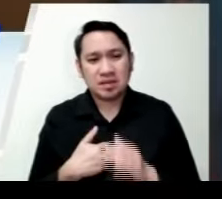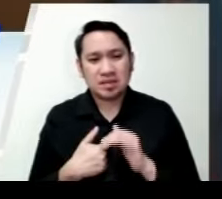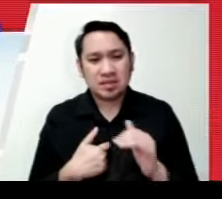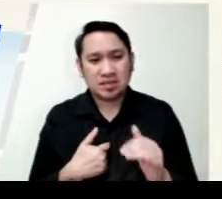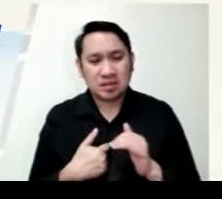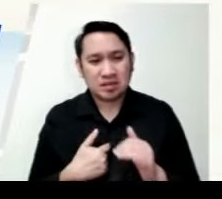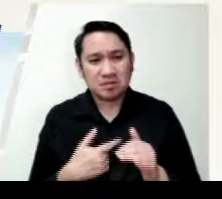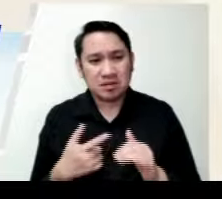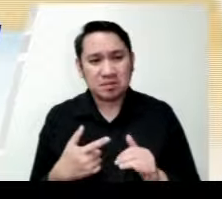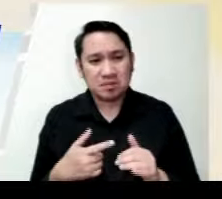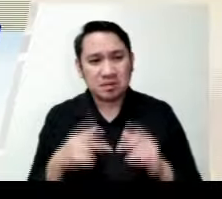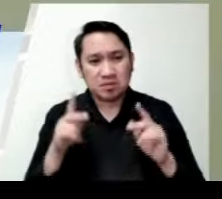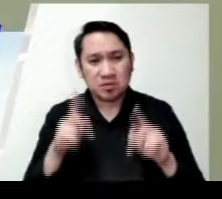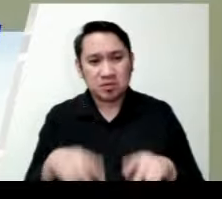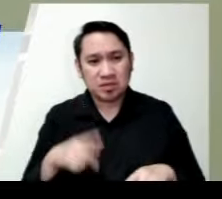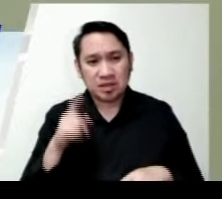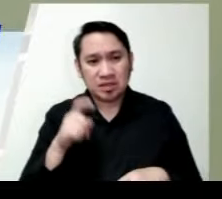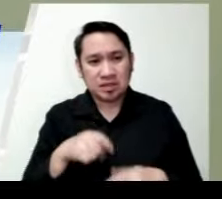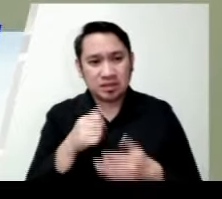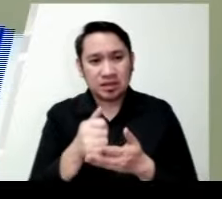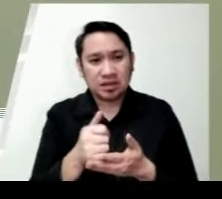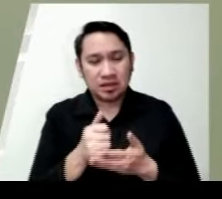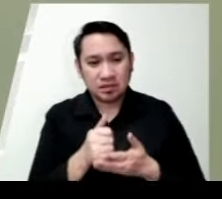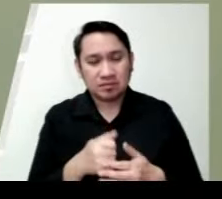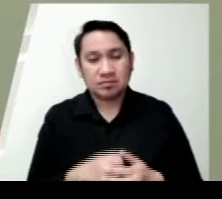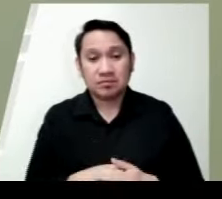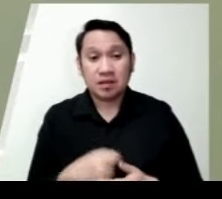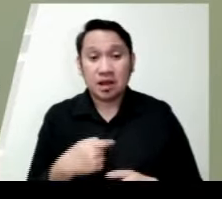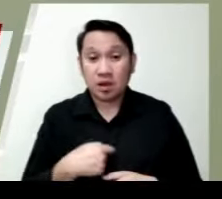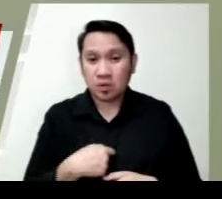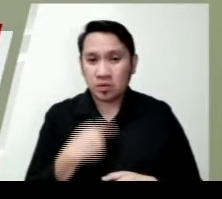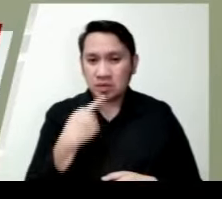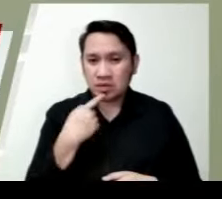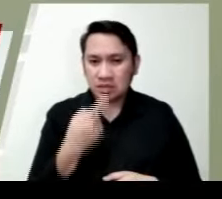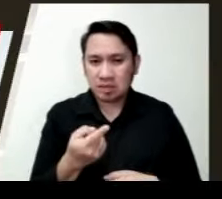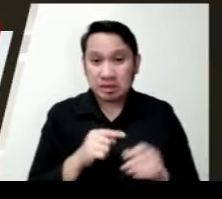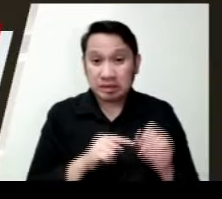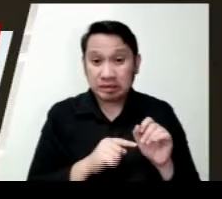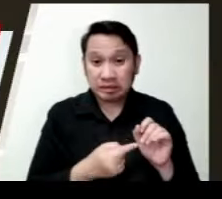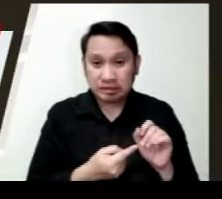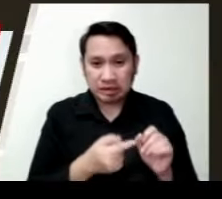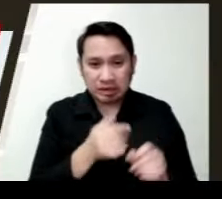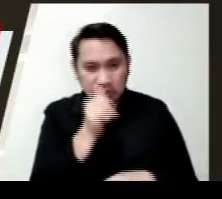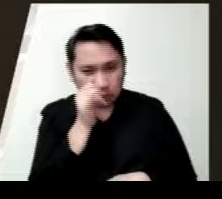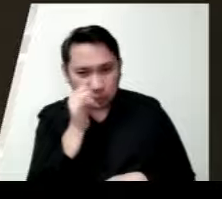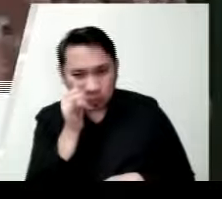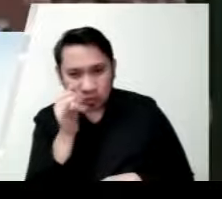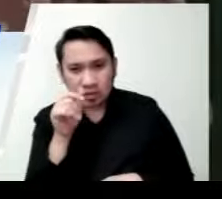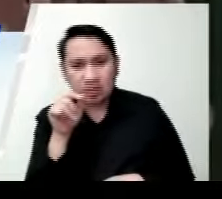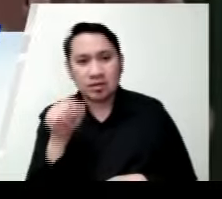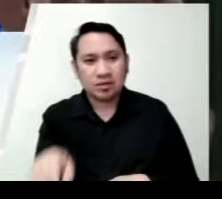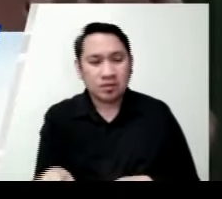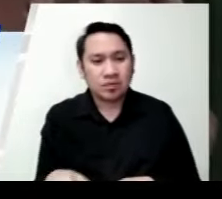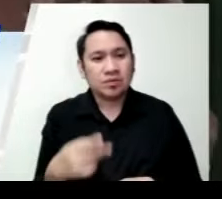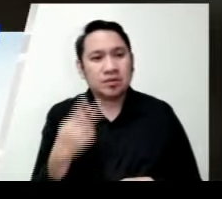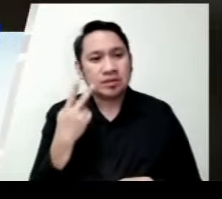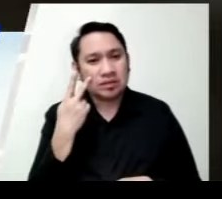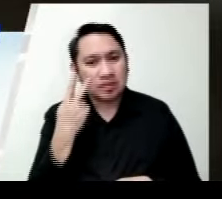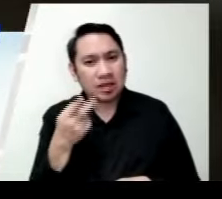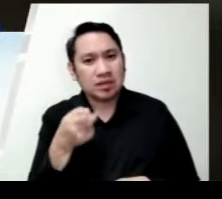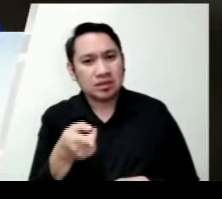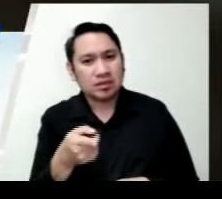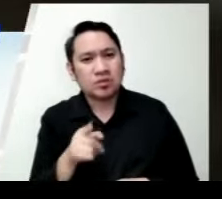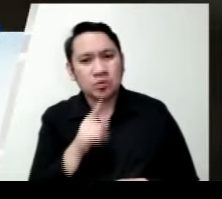tulong. Sabi ko nga, umpisa pa lang nung taping, nakita ko na yung sinimulan niyang mahalin yung craft,